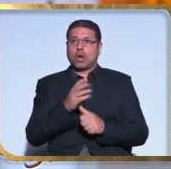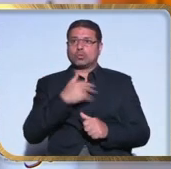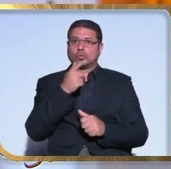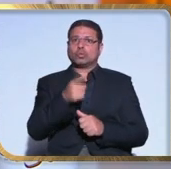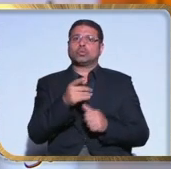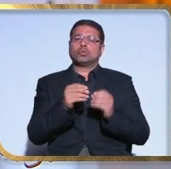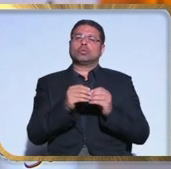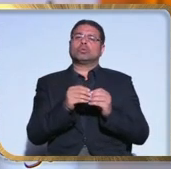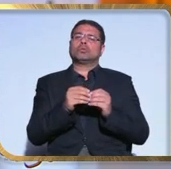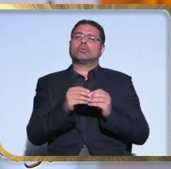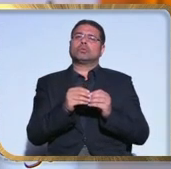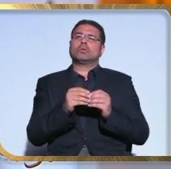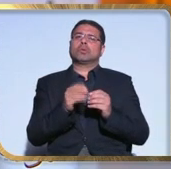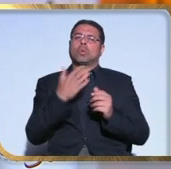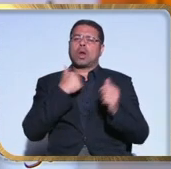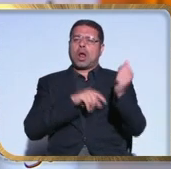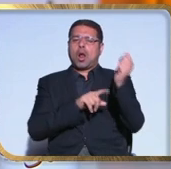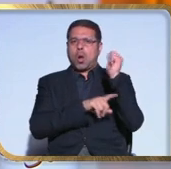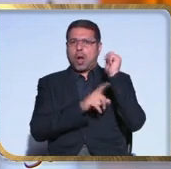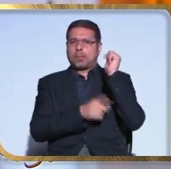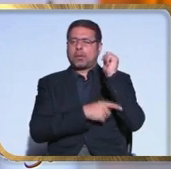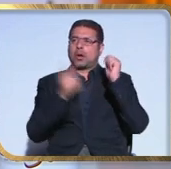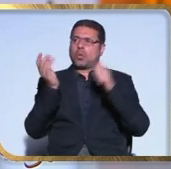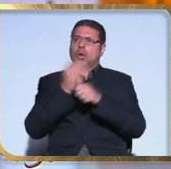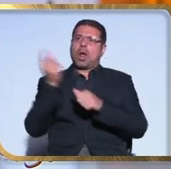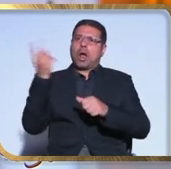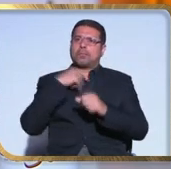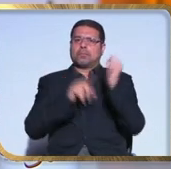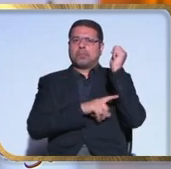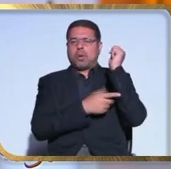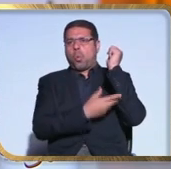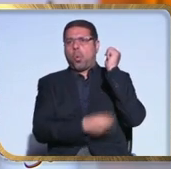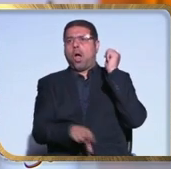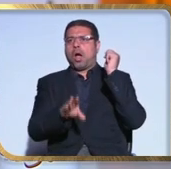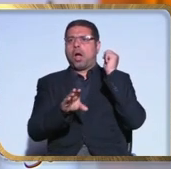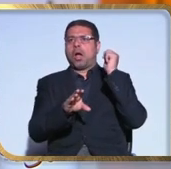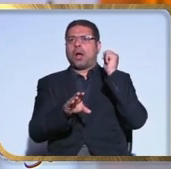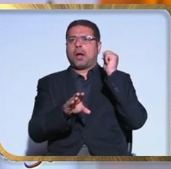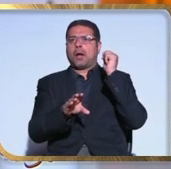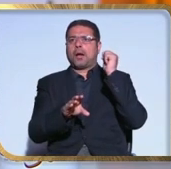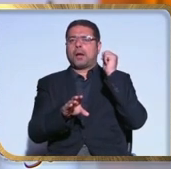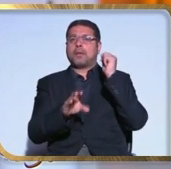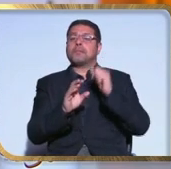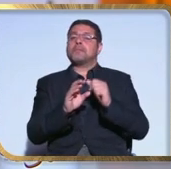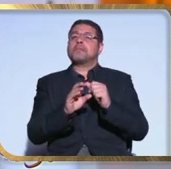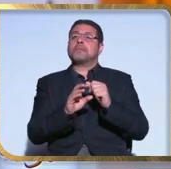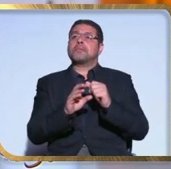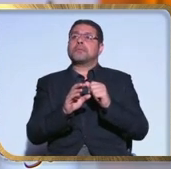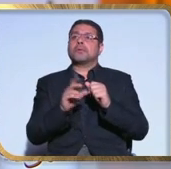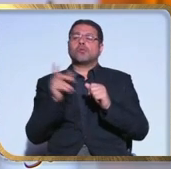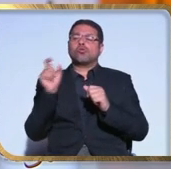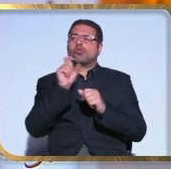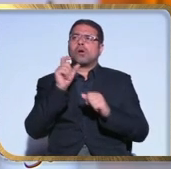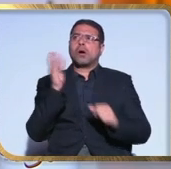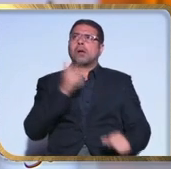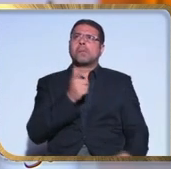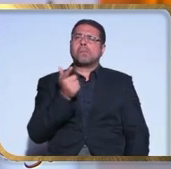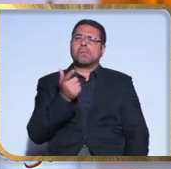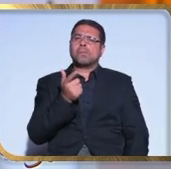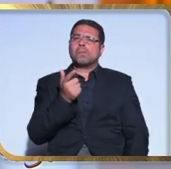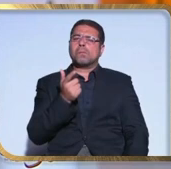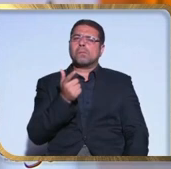هي انا كنت حامل وجوزي طلب مني ان انا انزل الحمل ا كنت في كنت في الشهر